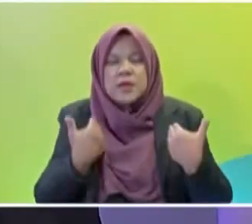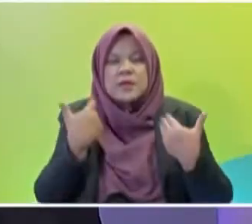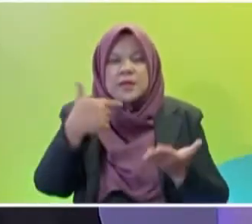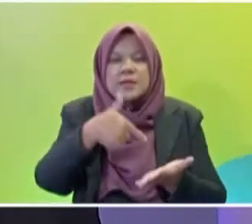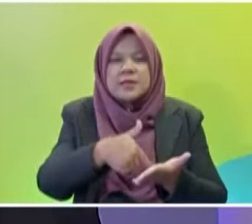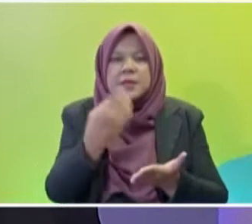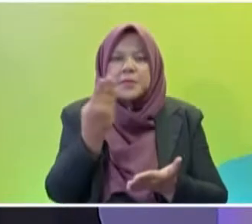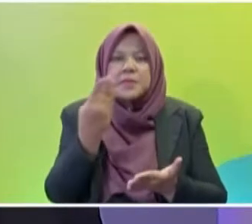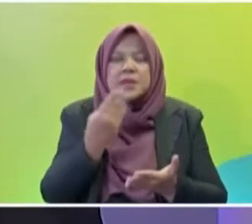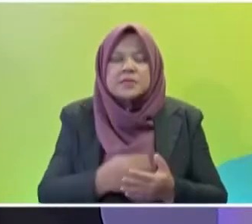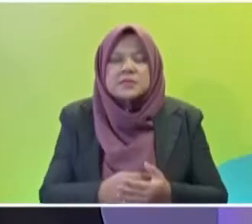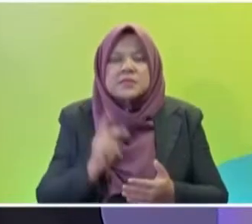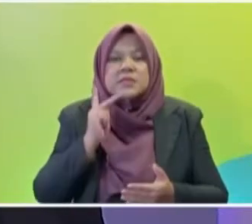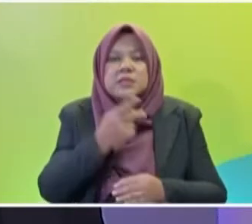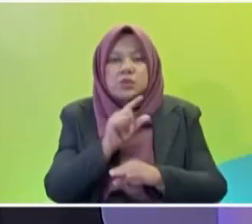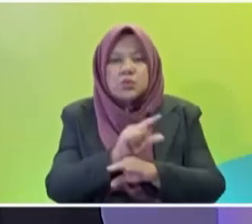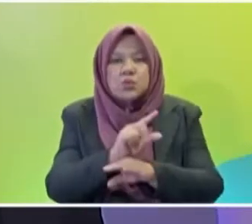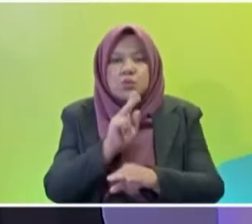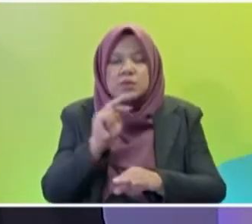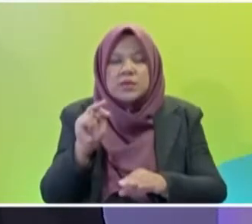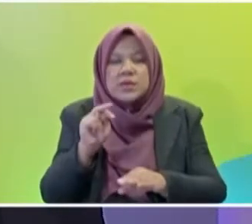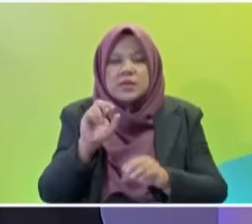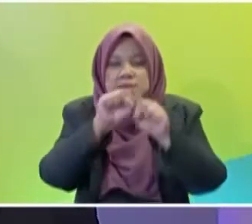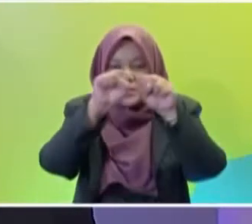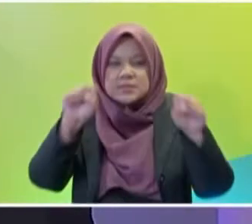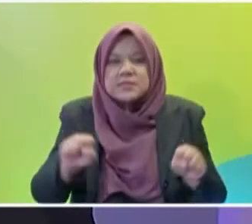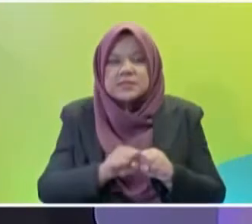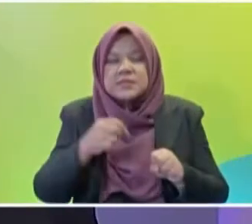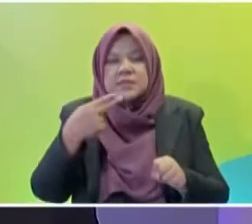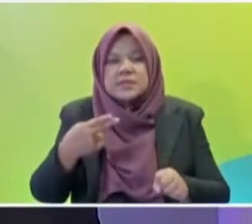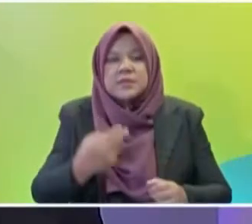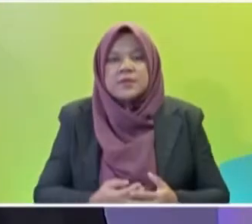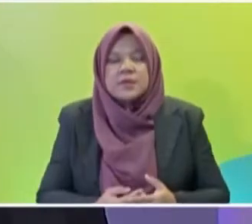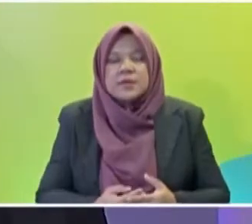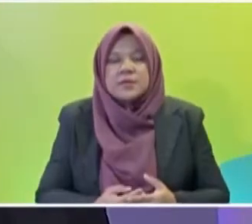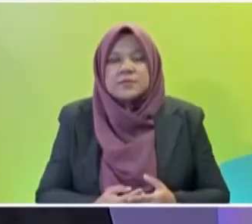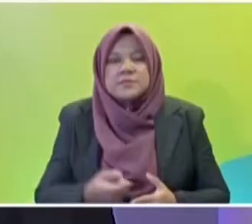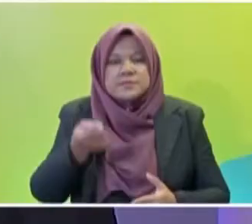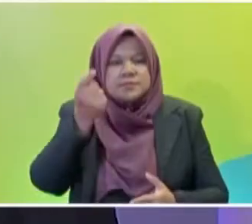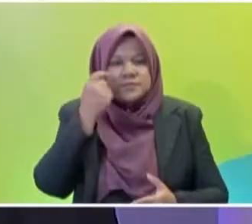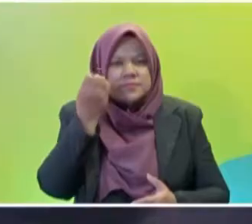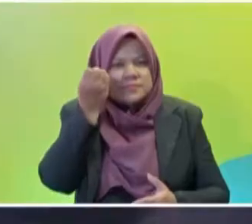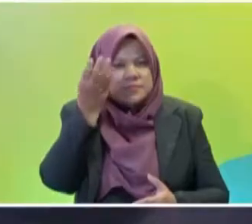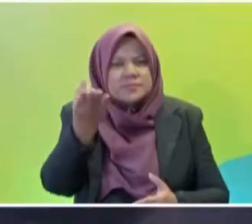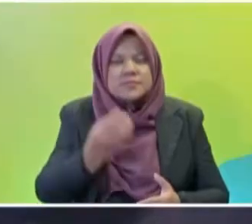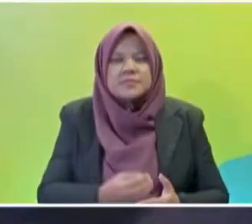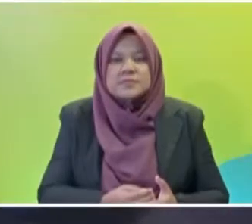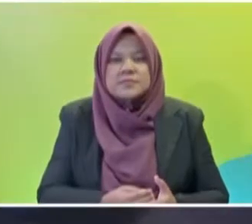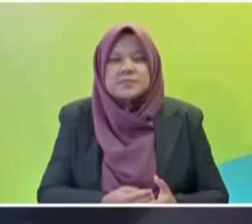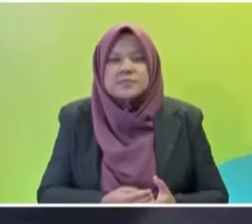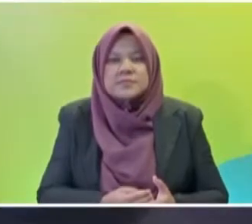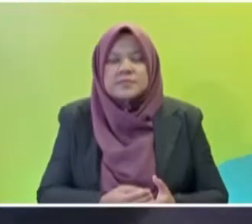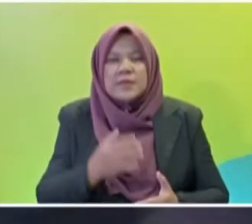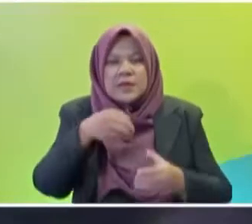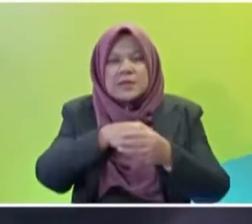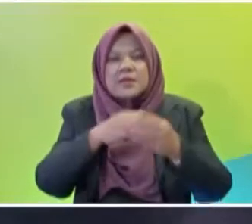yang biasa kita gunakan sistem hidrolik ni selain daripada jet hidrolik? Tadi Mira ada bagi tahu saya tadi. Yang dalam